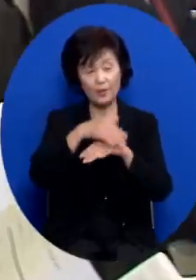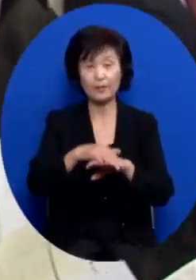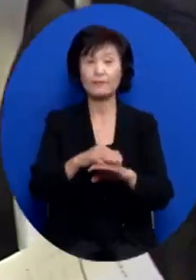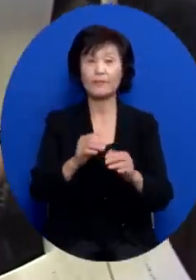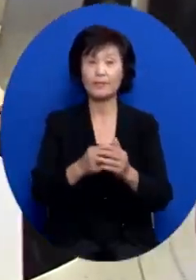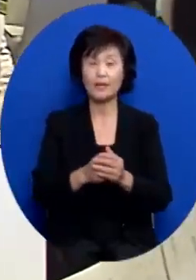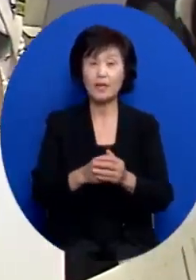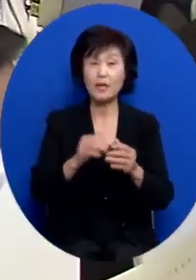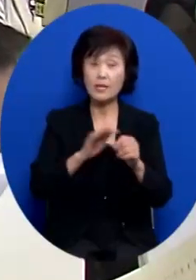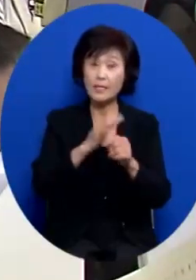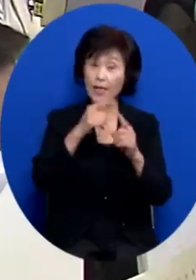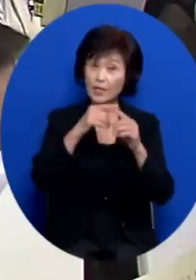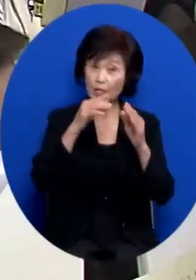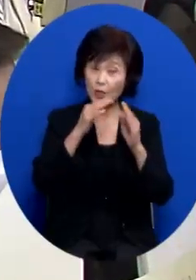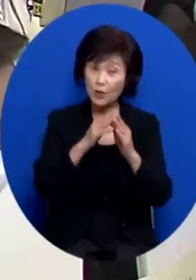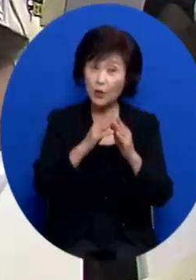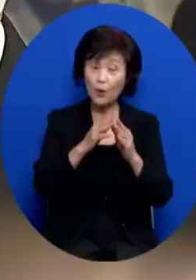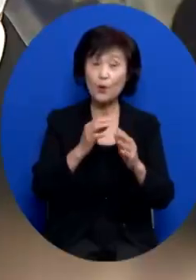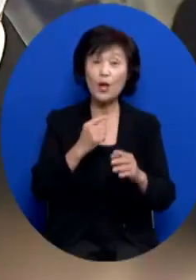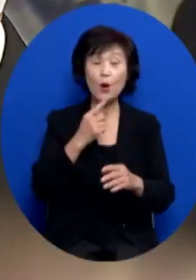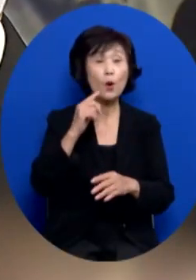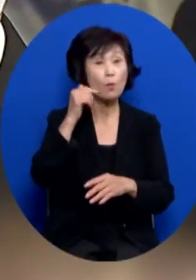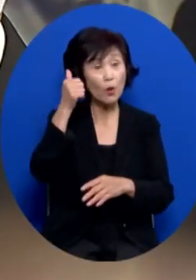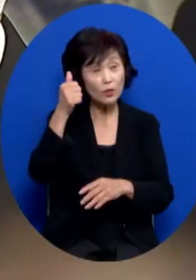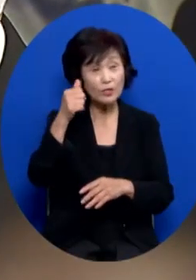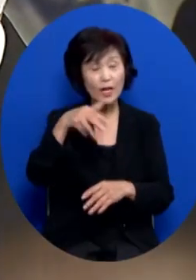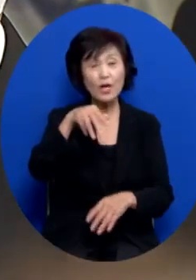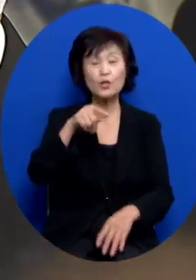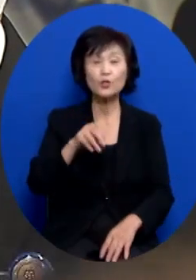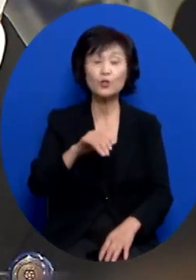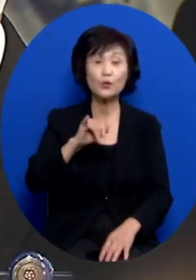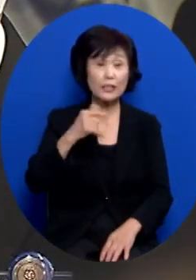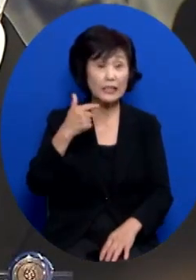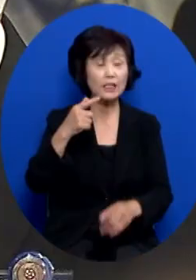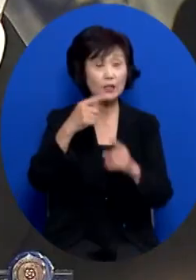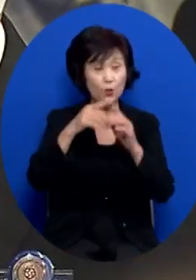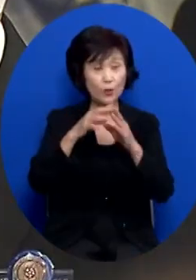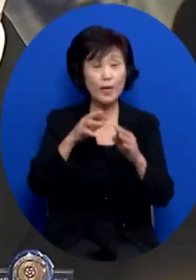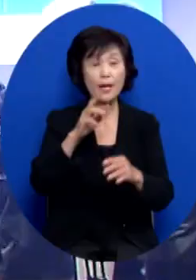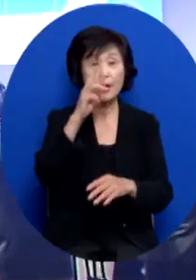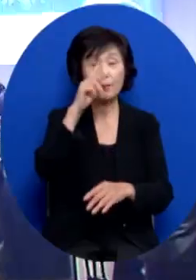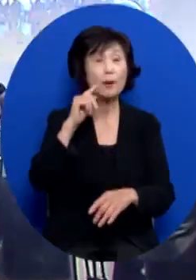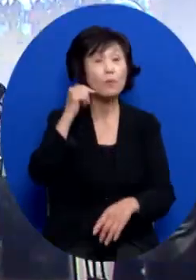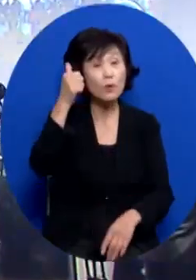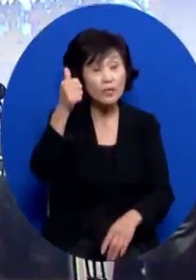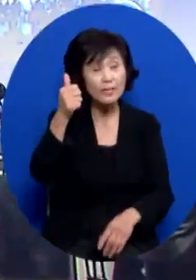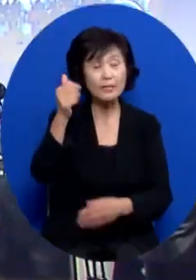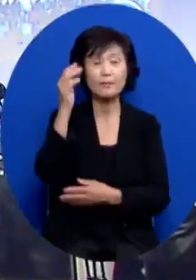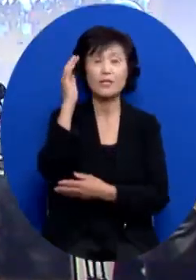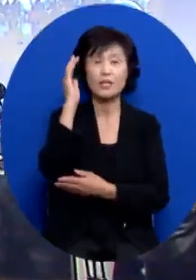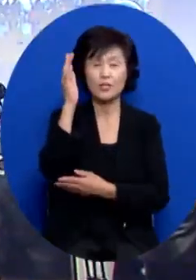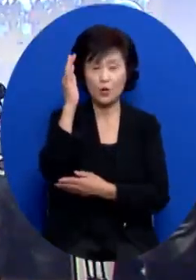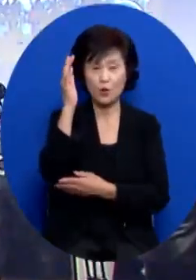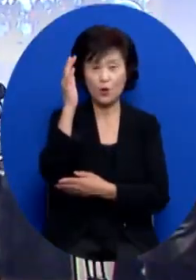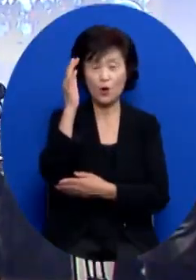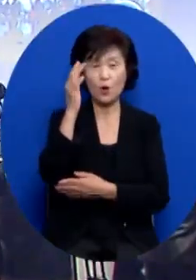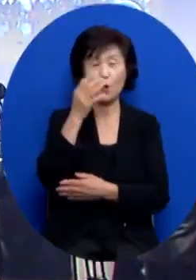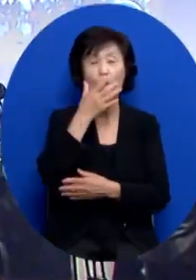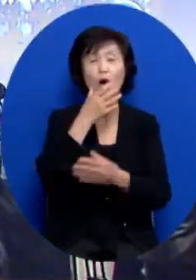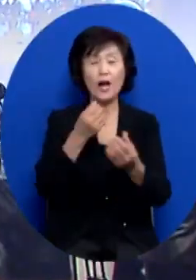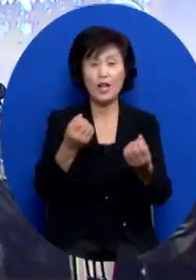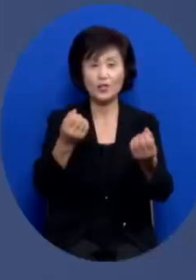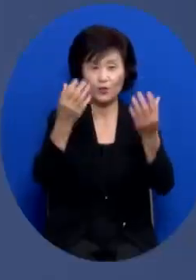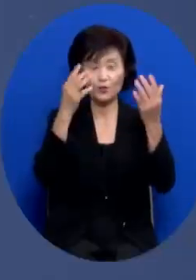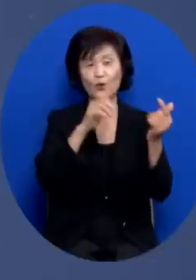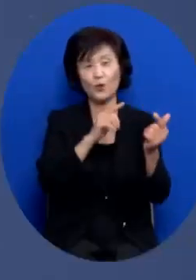기도회에서는 사랑의 교회 오정현 목사와 충신교회 원로 박종순 목사가 각각 설교와 축도를 대회장인